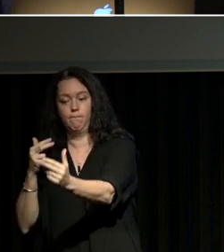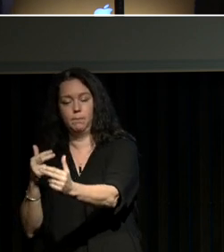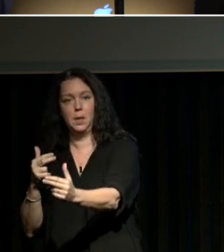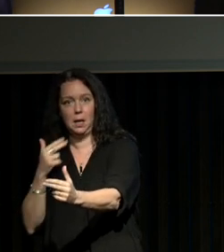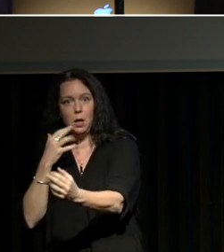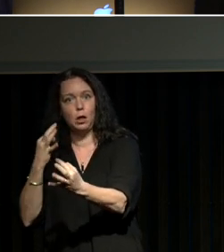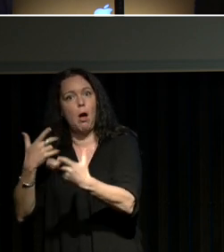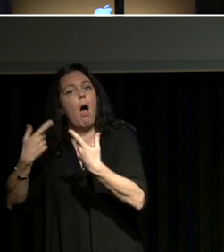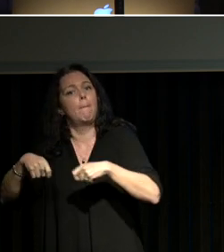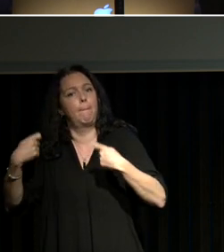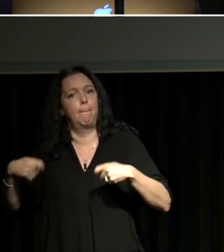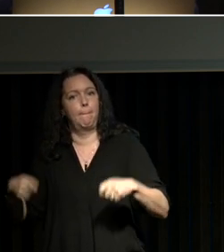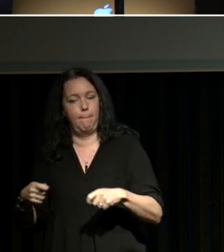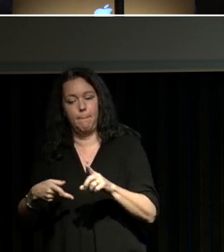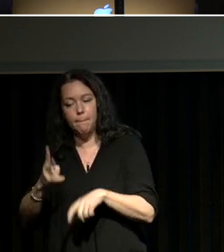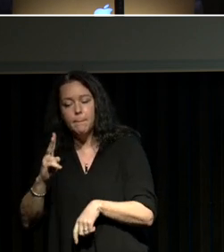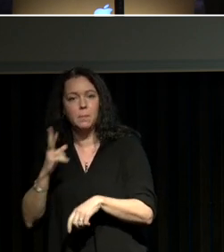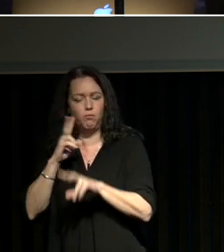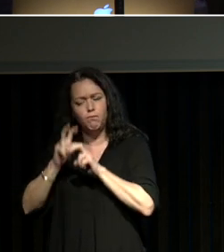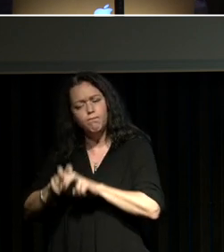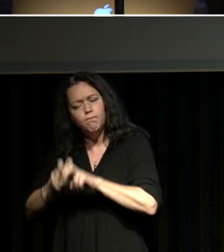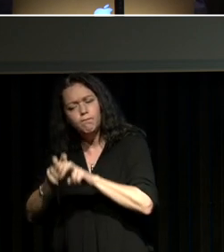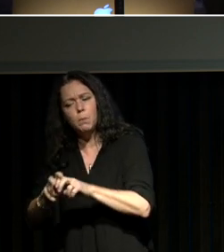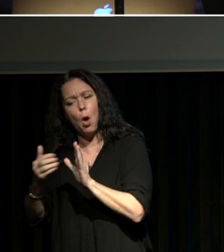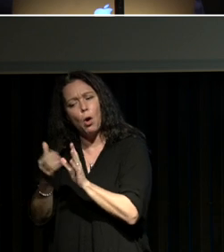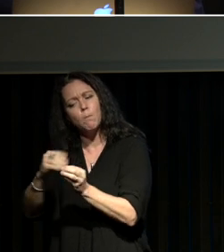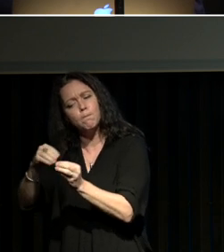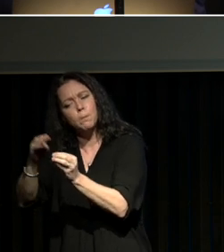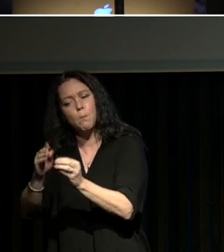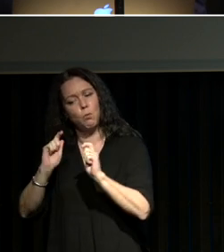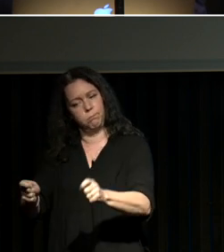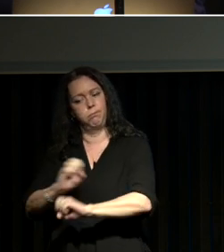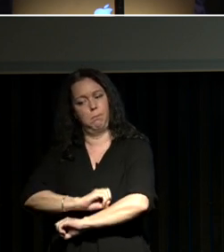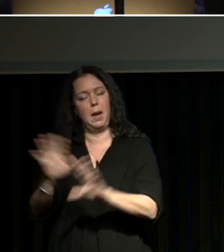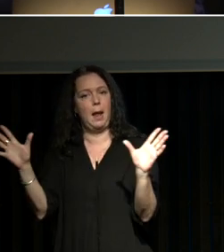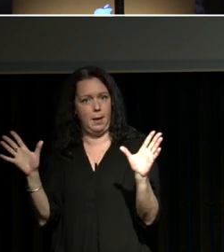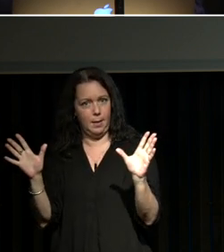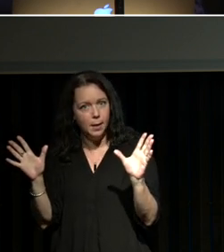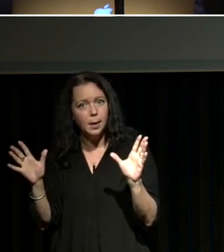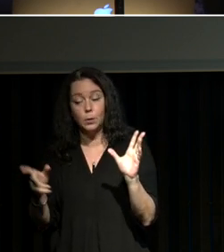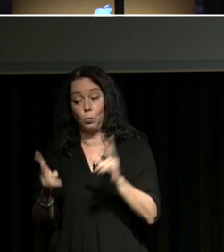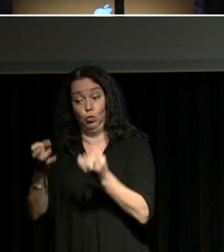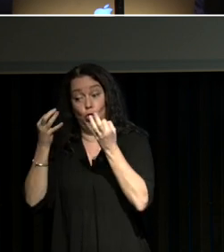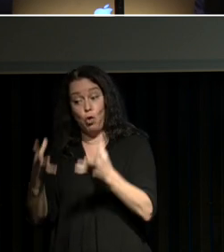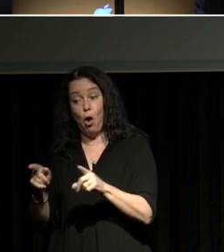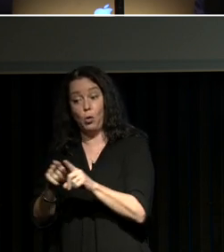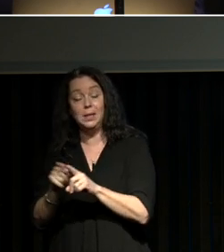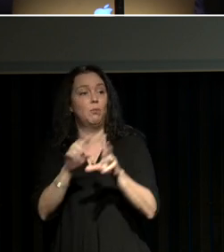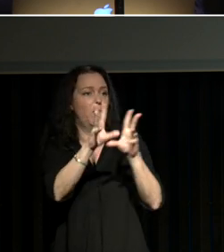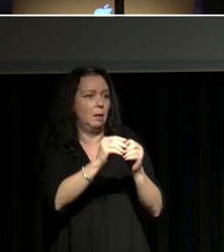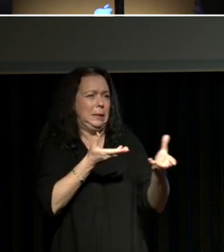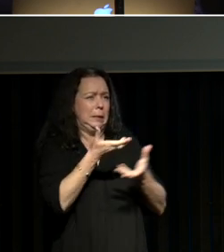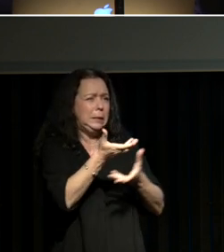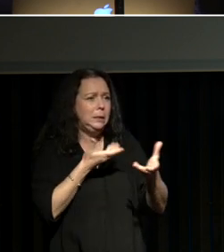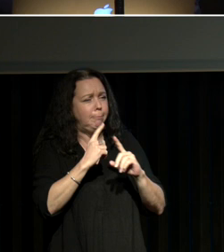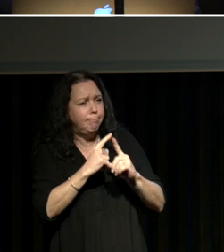beaucoup plus de temps, on fait beaucoup d'examens pour établir un pronostic, et on a beaucoup plus de temps pour discuter avec la famille.